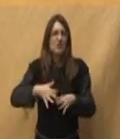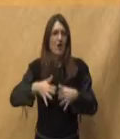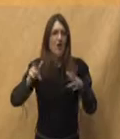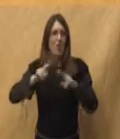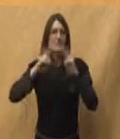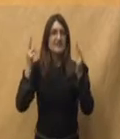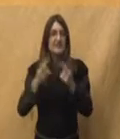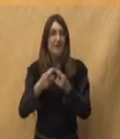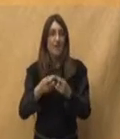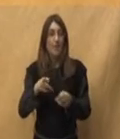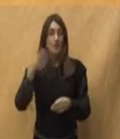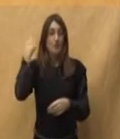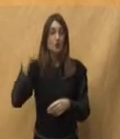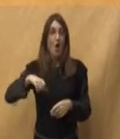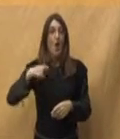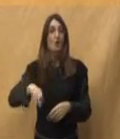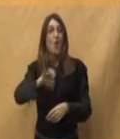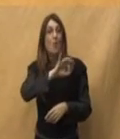svijetu. Znate li da je lani umrlo